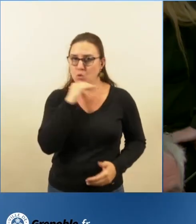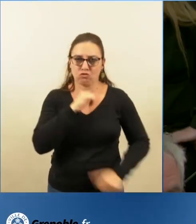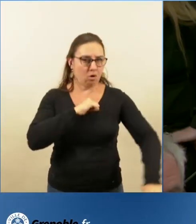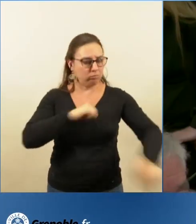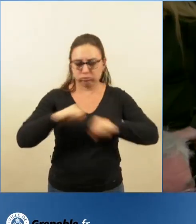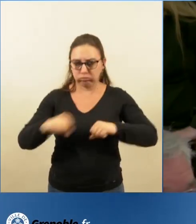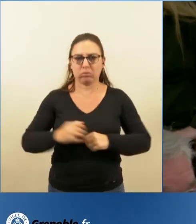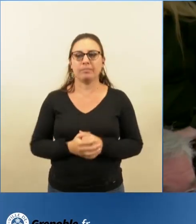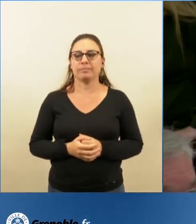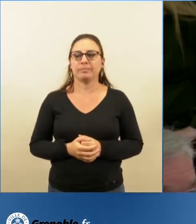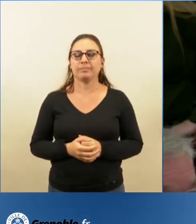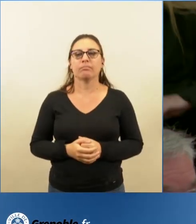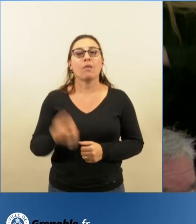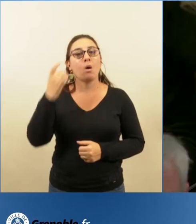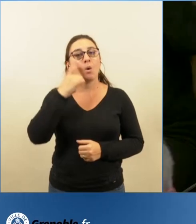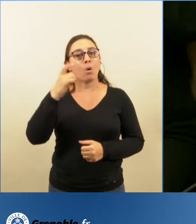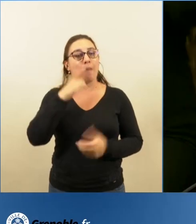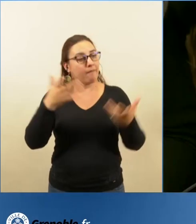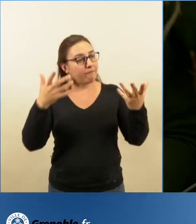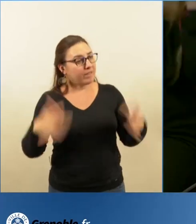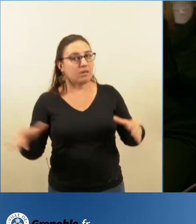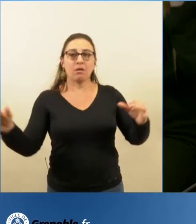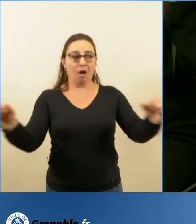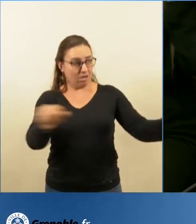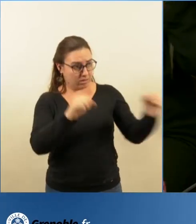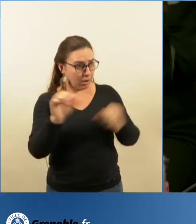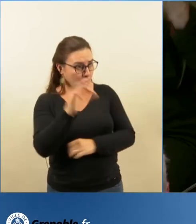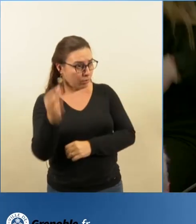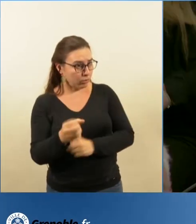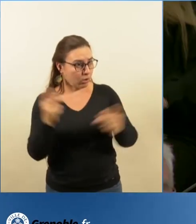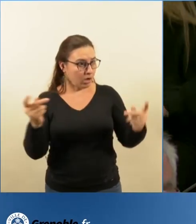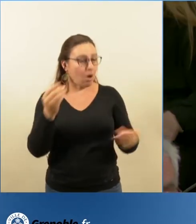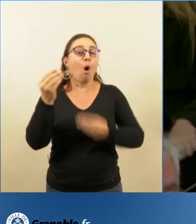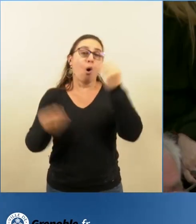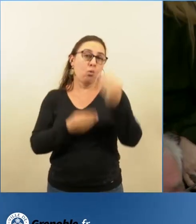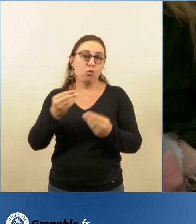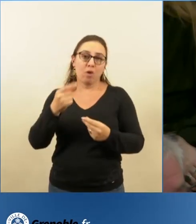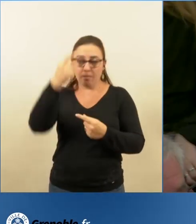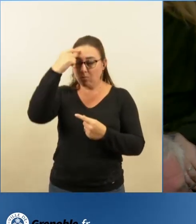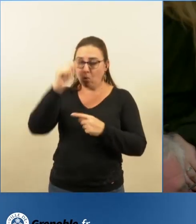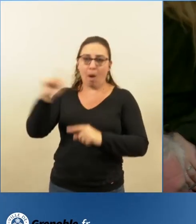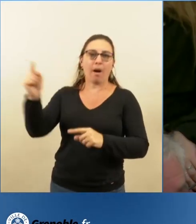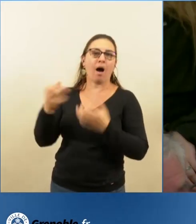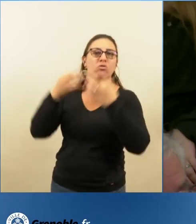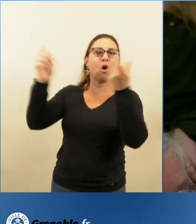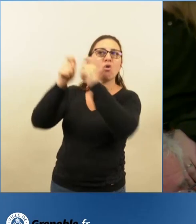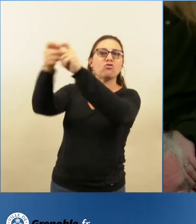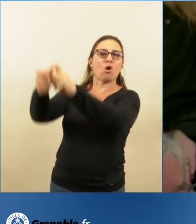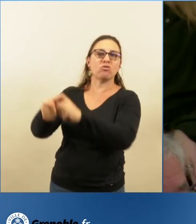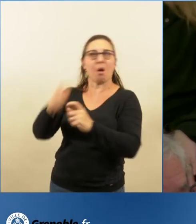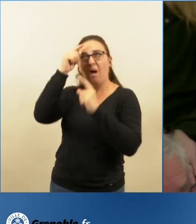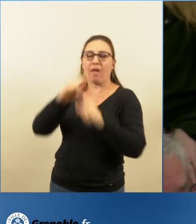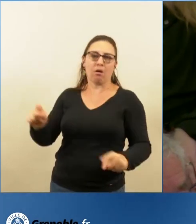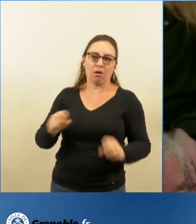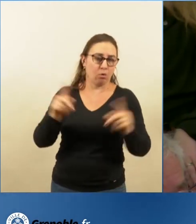une fois ce constat effectué et partagé par tous à moins d'être climato-sceptique la question qui nous est posée dans cette délibération